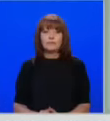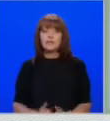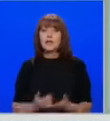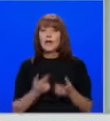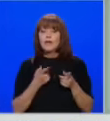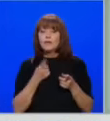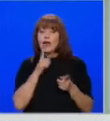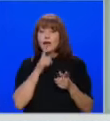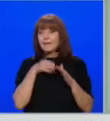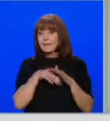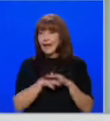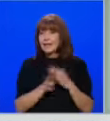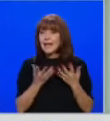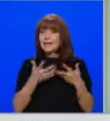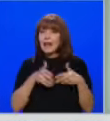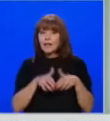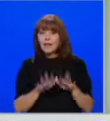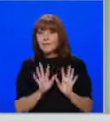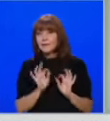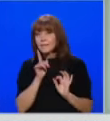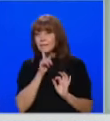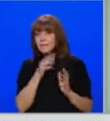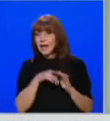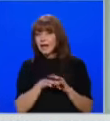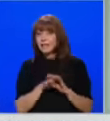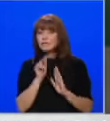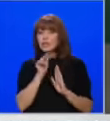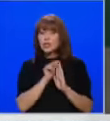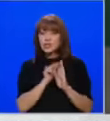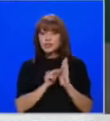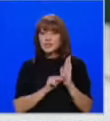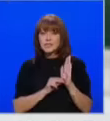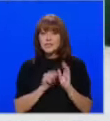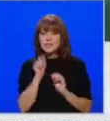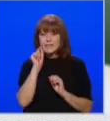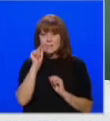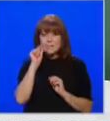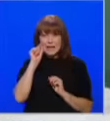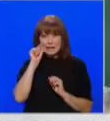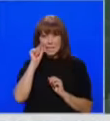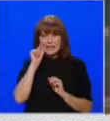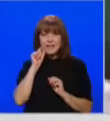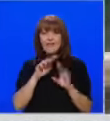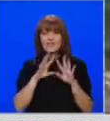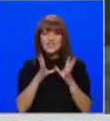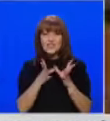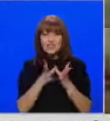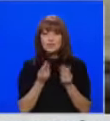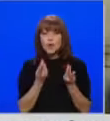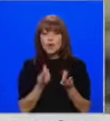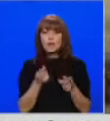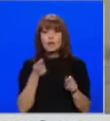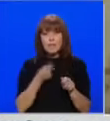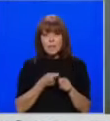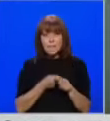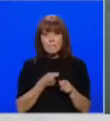Находището е тайна, технологията също. В института са изчислили до милиметър и грам всяка съставка, така че да направят